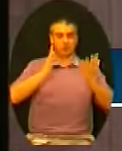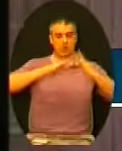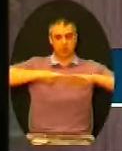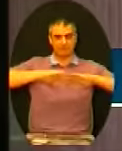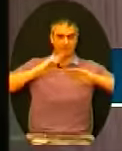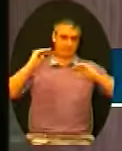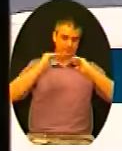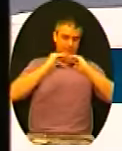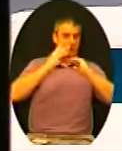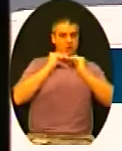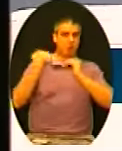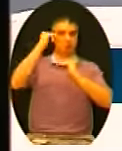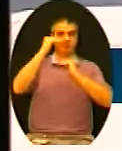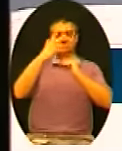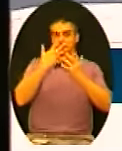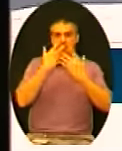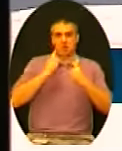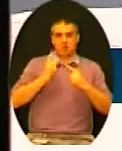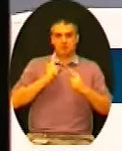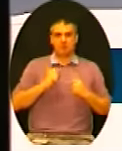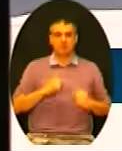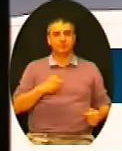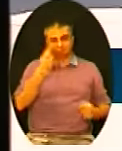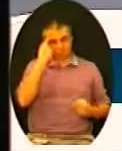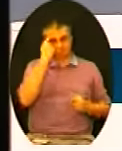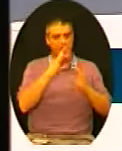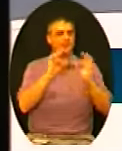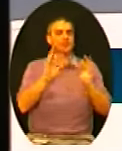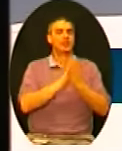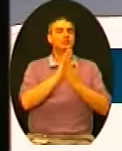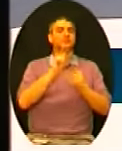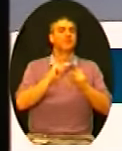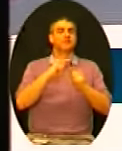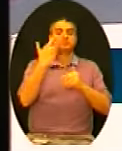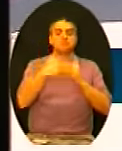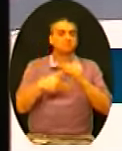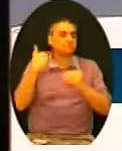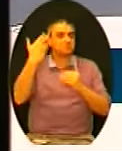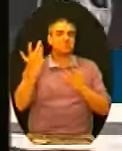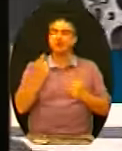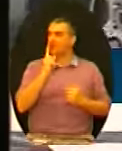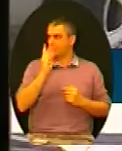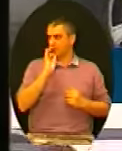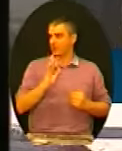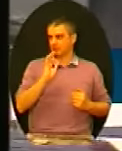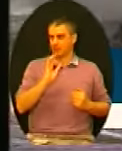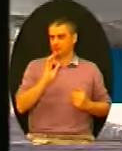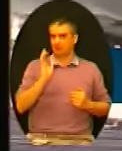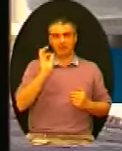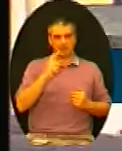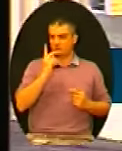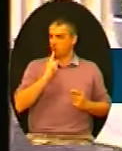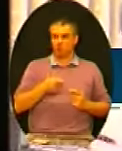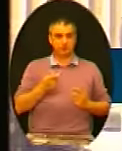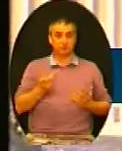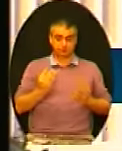חופף או שזה מצטבר, גם זה לא לגמרי ברור. עדיין, הוא יודע שהוא מתחיל ב-19 חודשים, הוא לא יודע מה יהיה בהמשך. כן, אבל עדיין זה